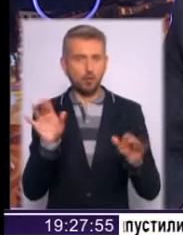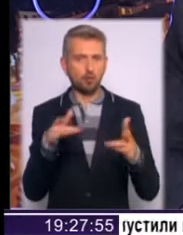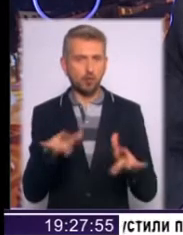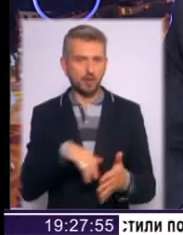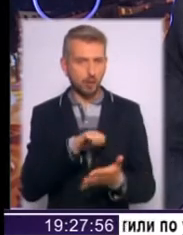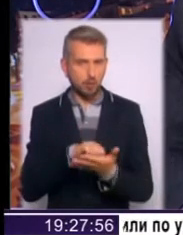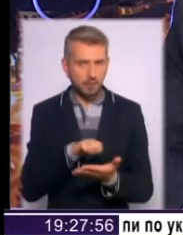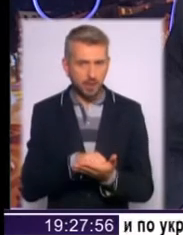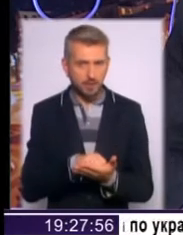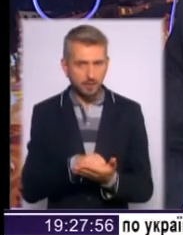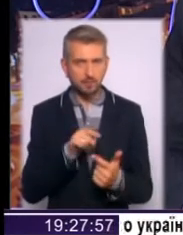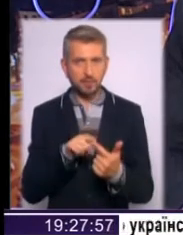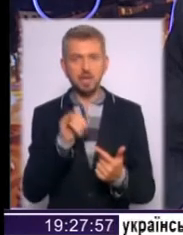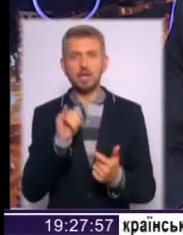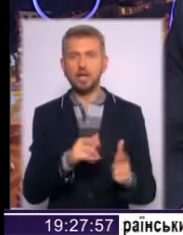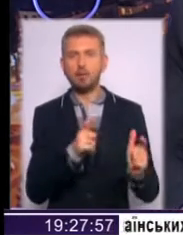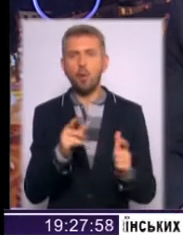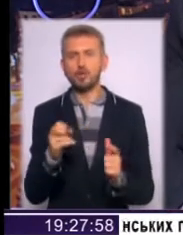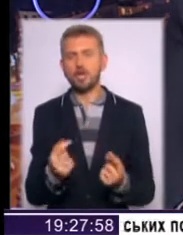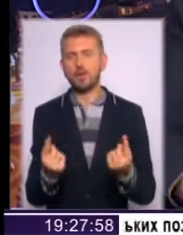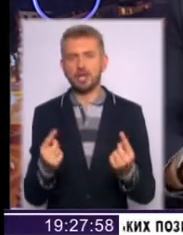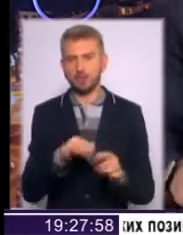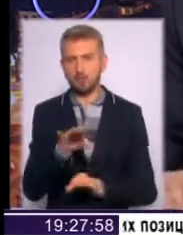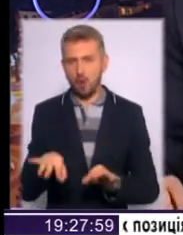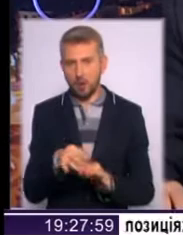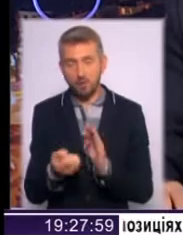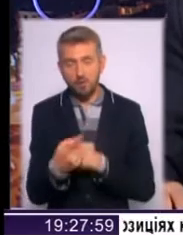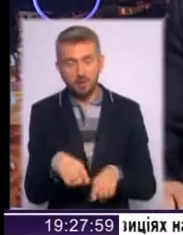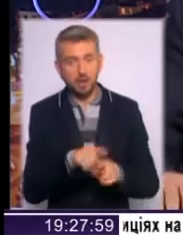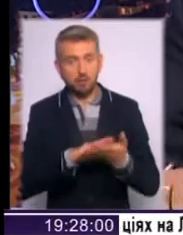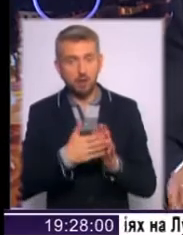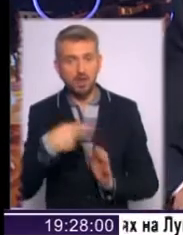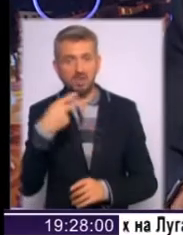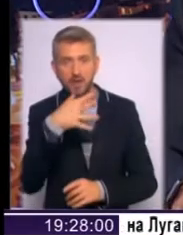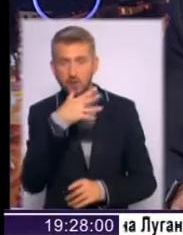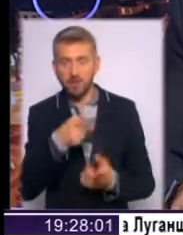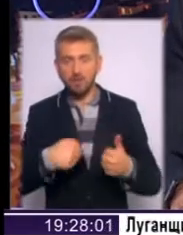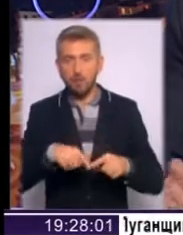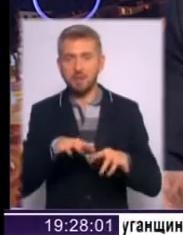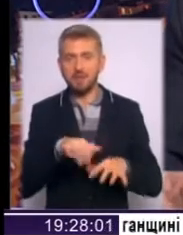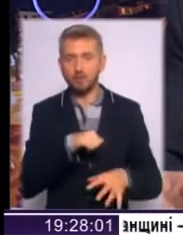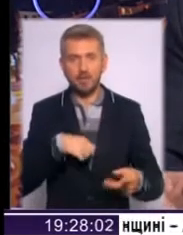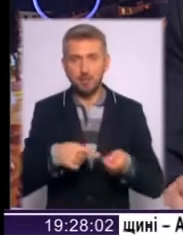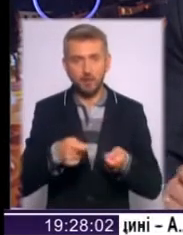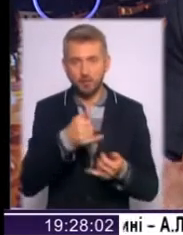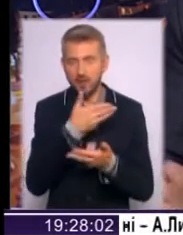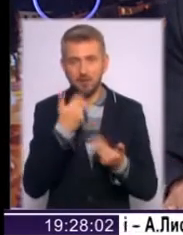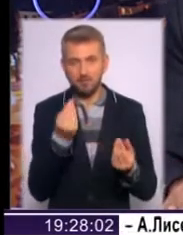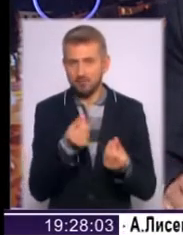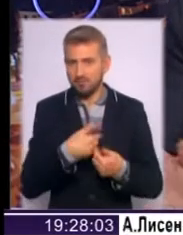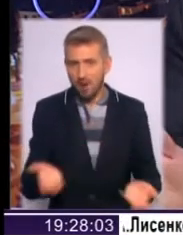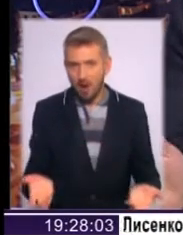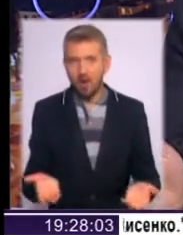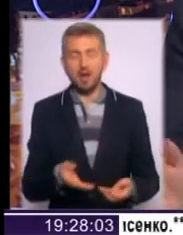і погодження на великі проєкти. Тобто, виникла така ситуація, що 20 років органи місцевого самоврядування не мали грошей. І завдяки,